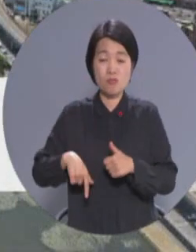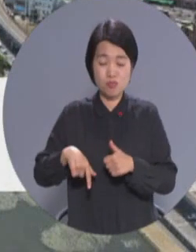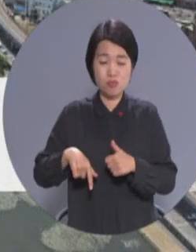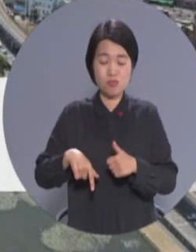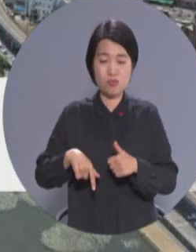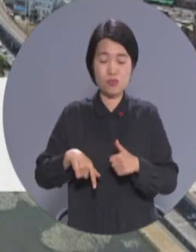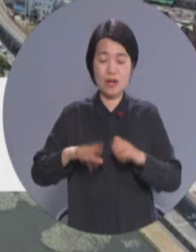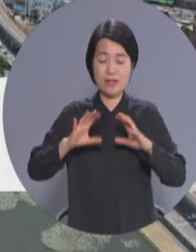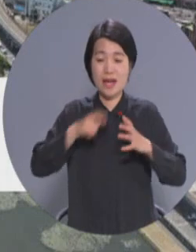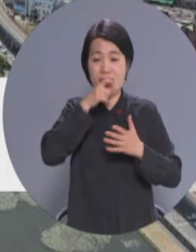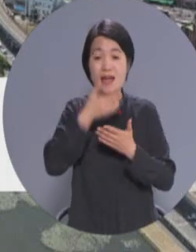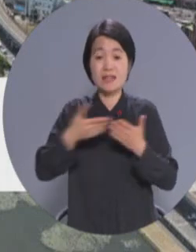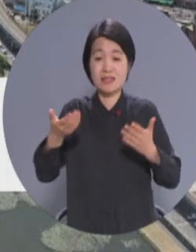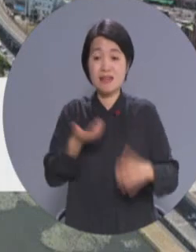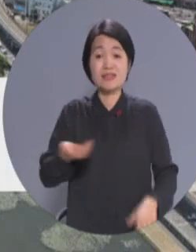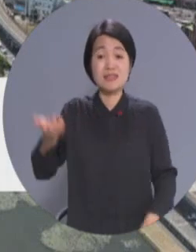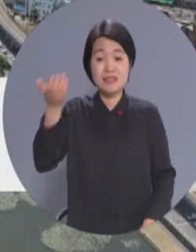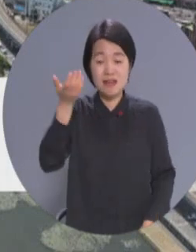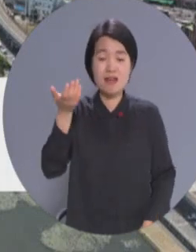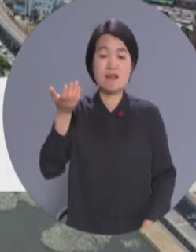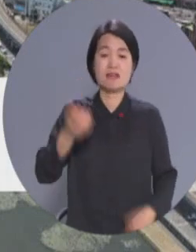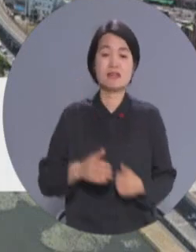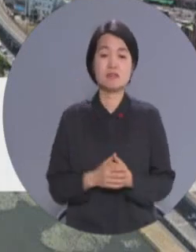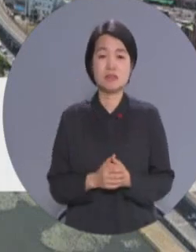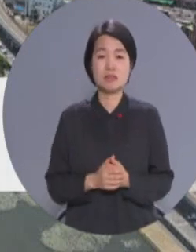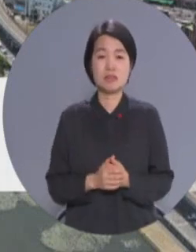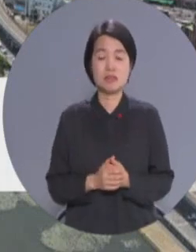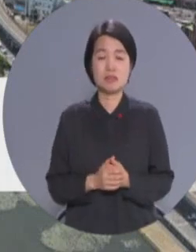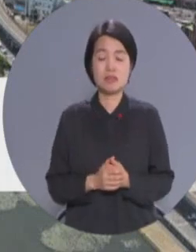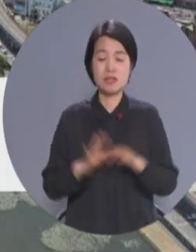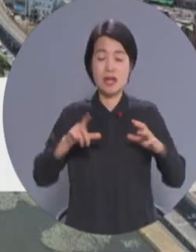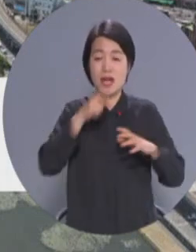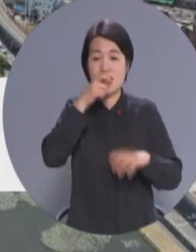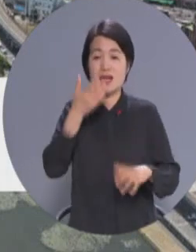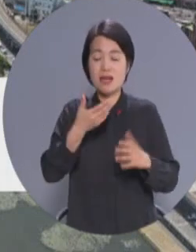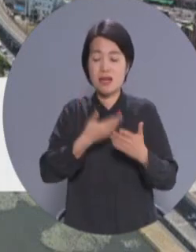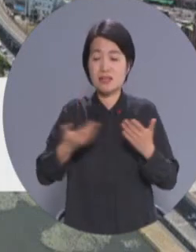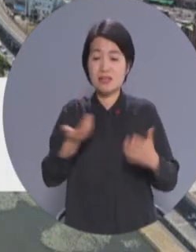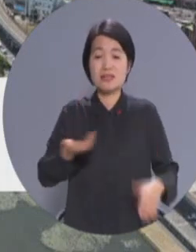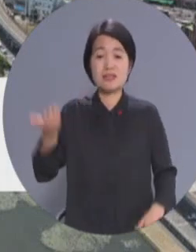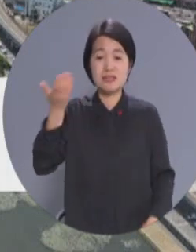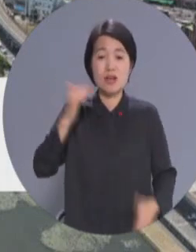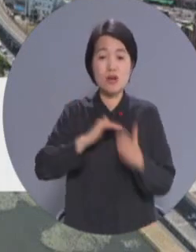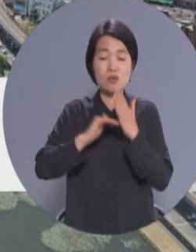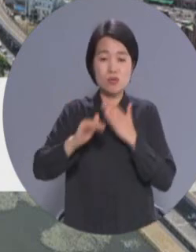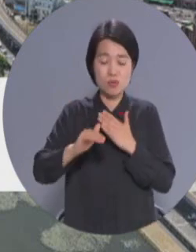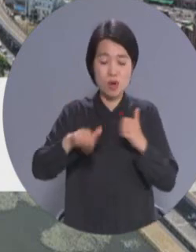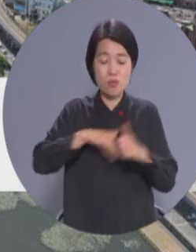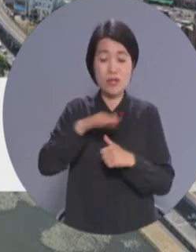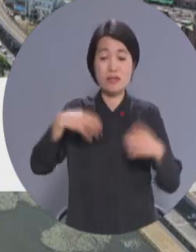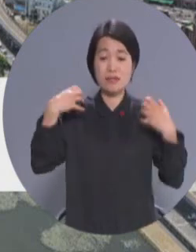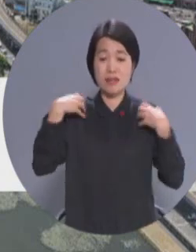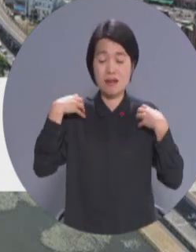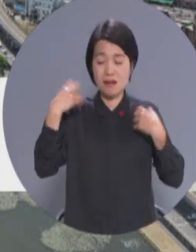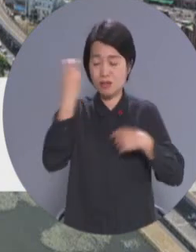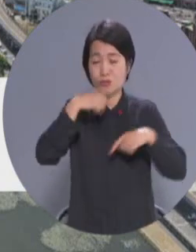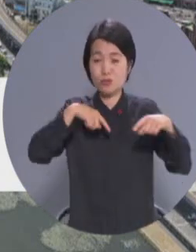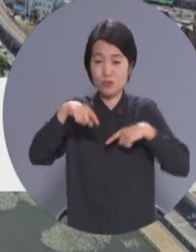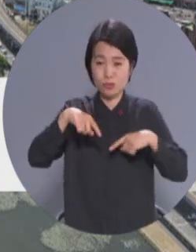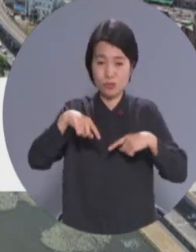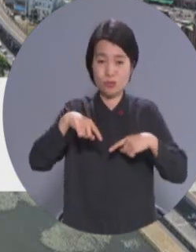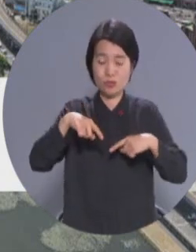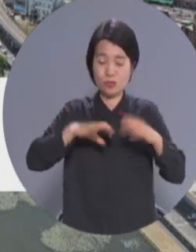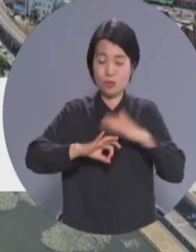국가하천으로 승격됐습니다 새해에는 국가하천 승격 이후 영상강 유역 환경청의 주도로 순천